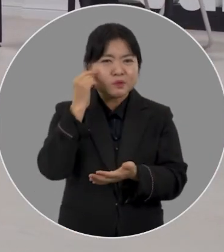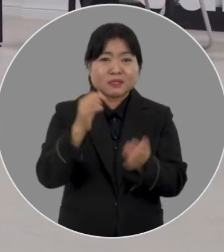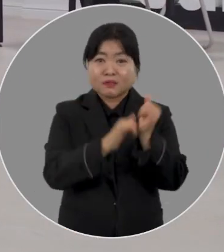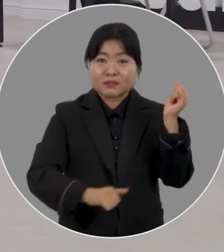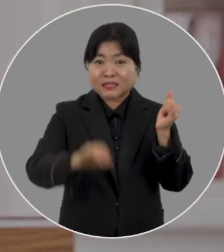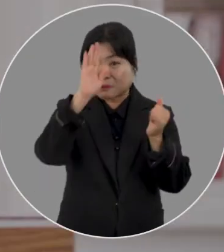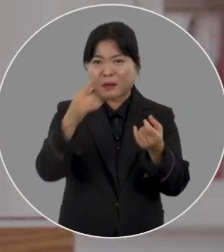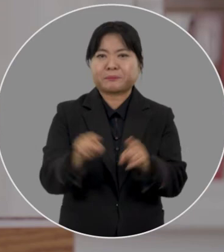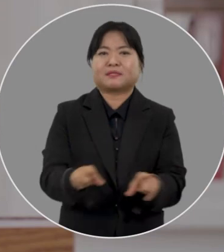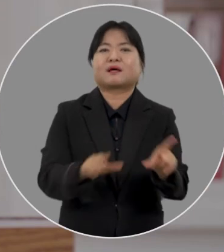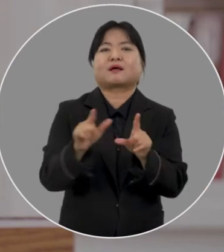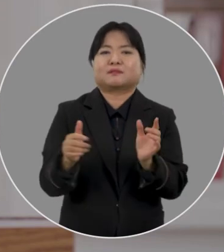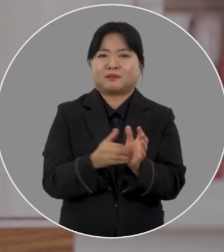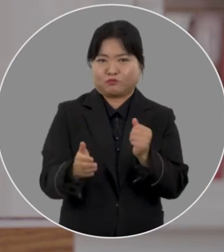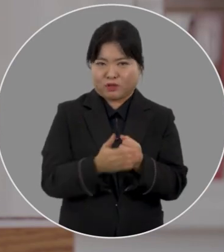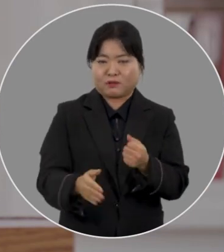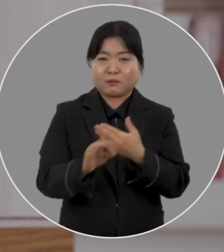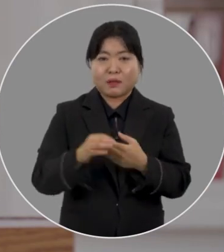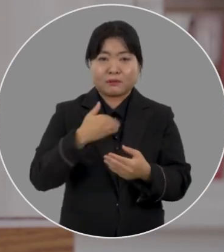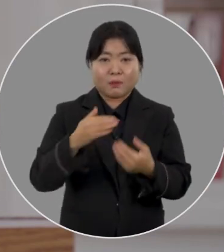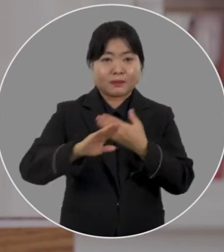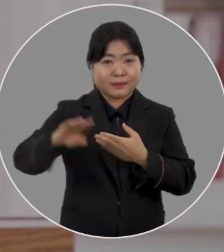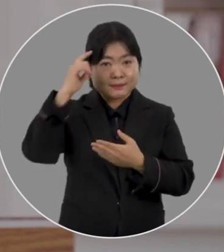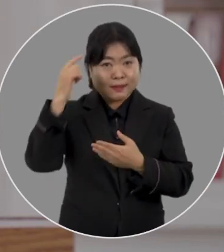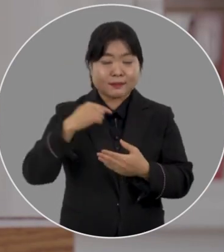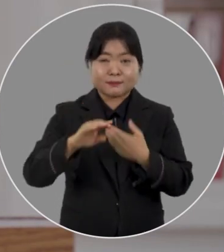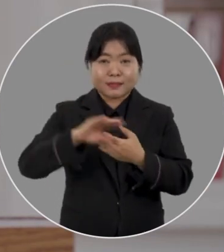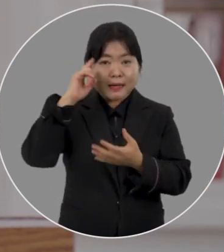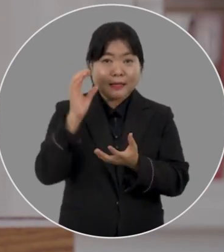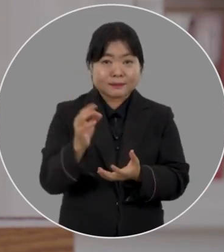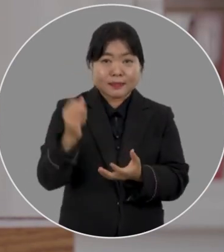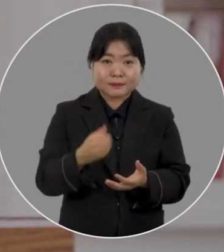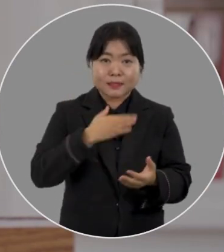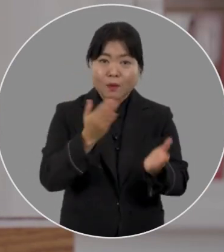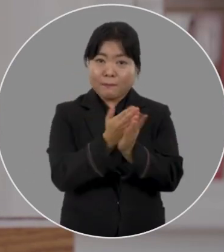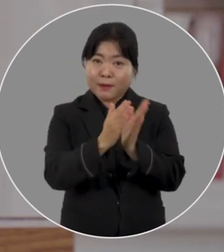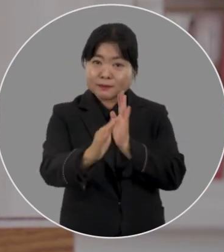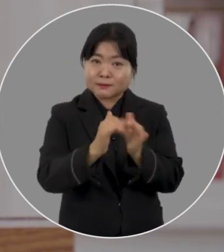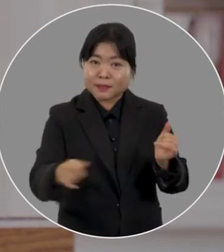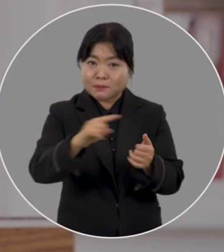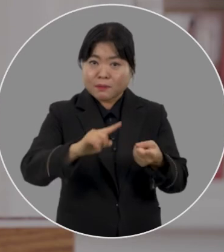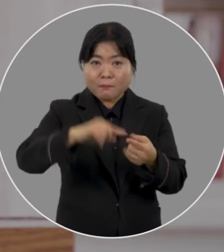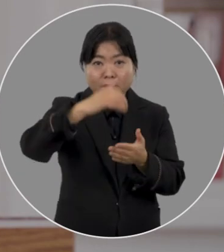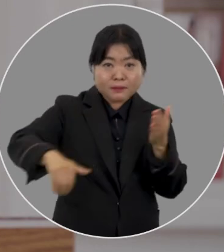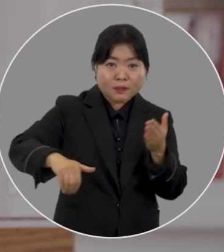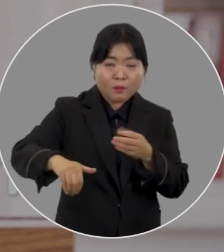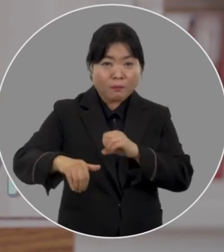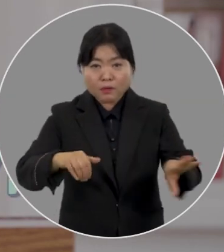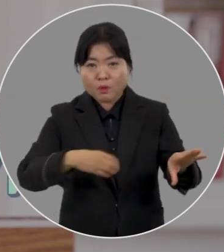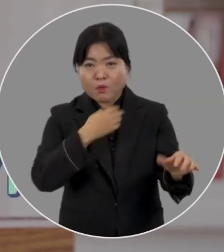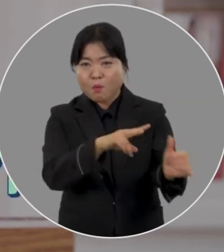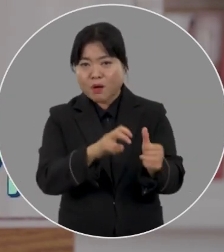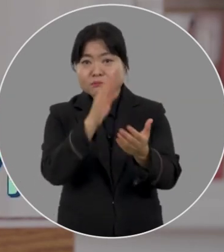살아왔기 때문에 그렇다면 나와 다른 생각, 다른 가치를 가진 자기와 맞지 않는 사람을 배제하고 버리고